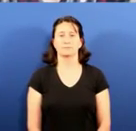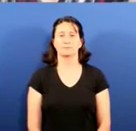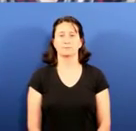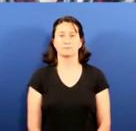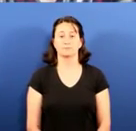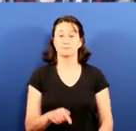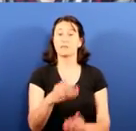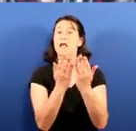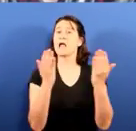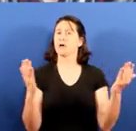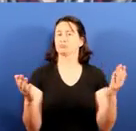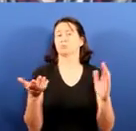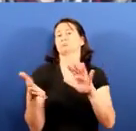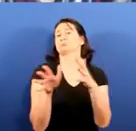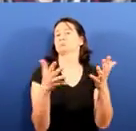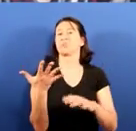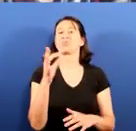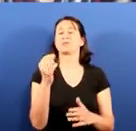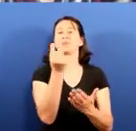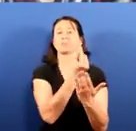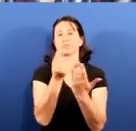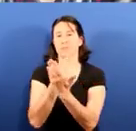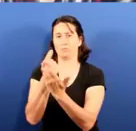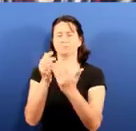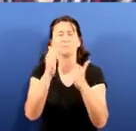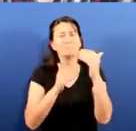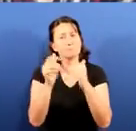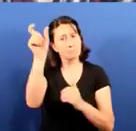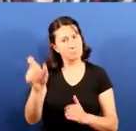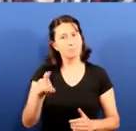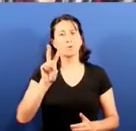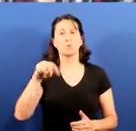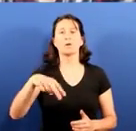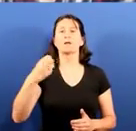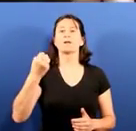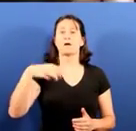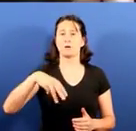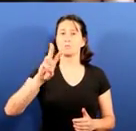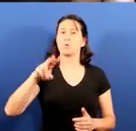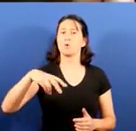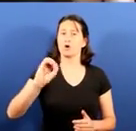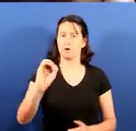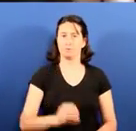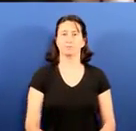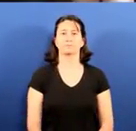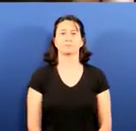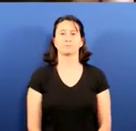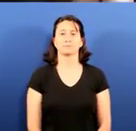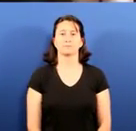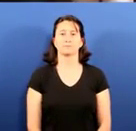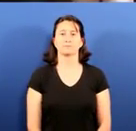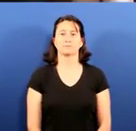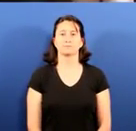bisita gidatuak sartuko dira. Salamankako Unibertsitateak ekoiztutako erakusketak 3 komisario ditu. Ana